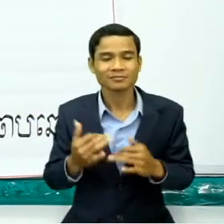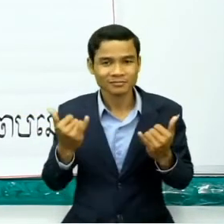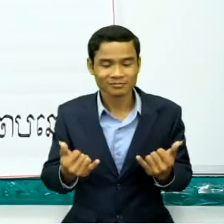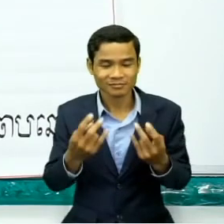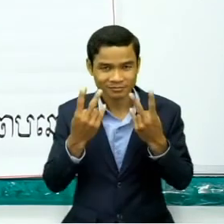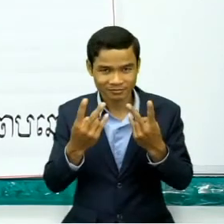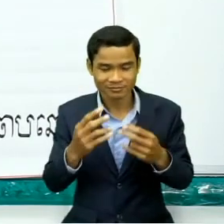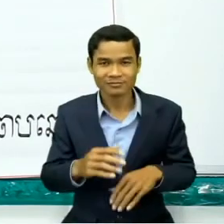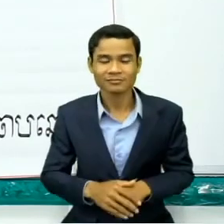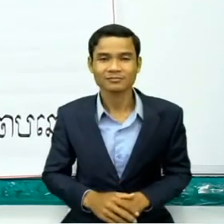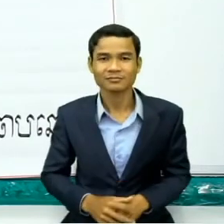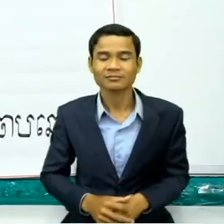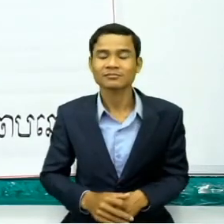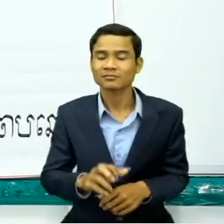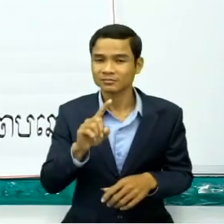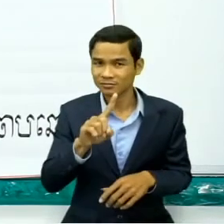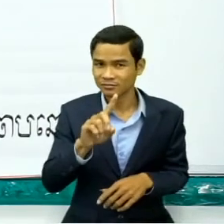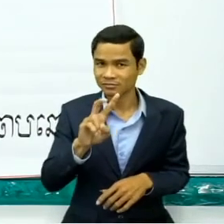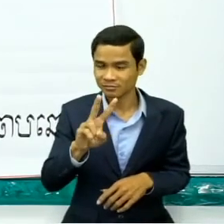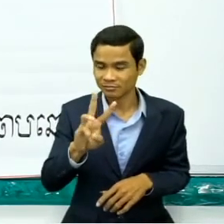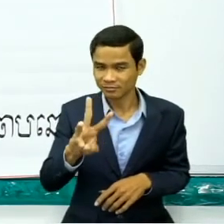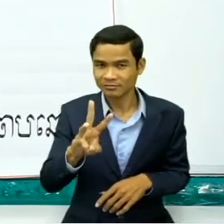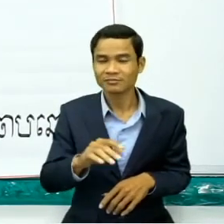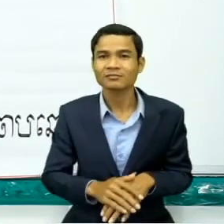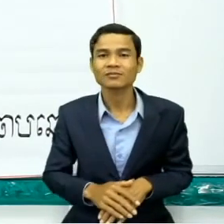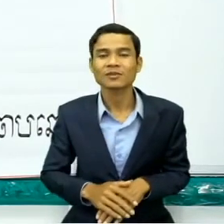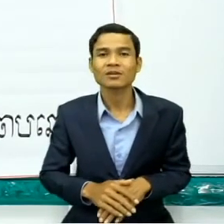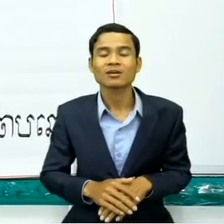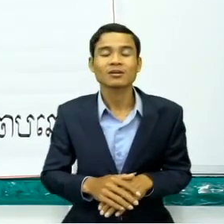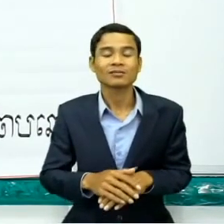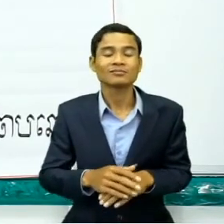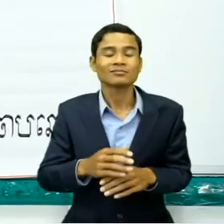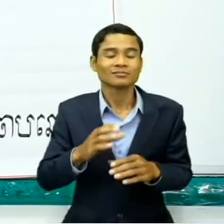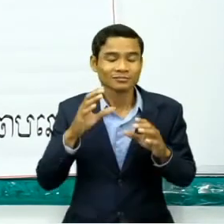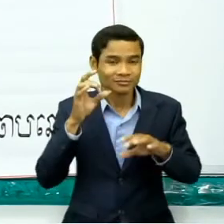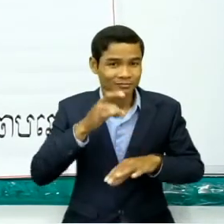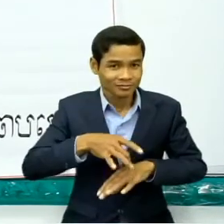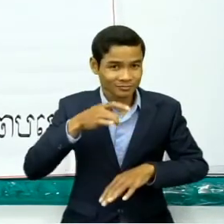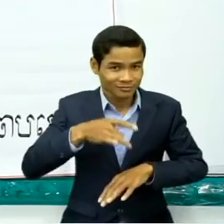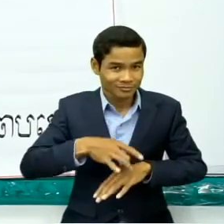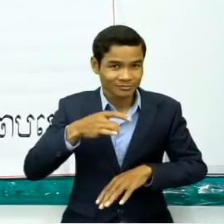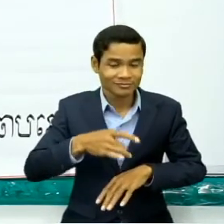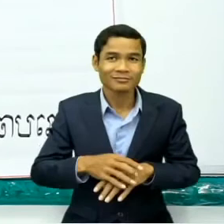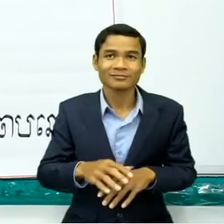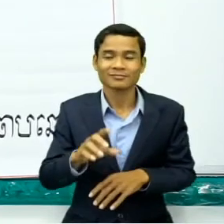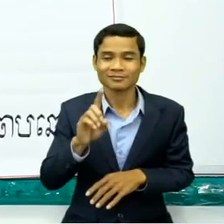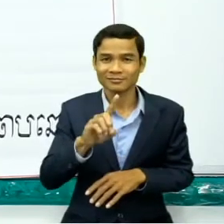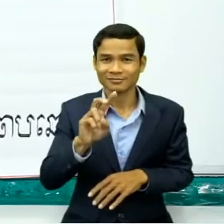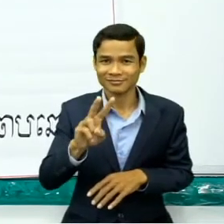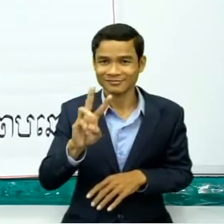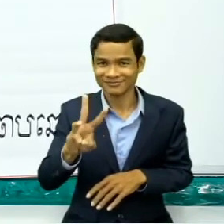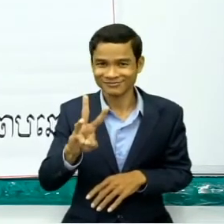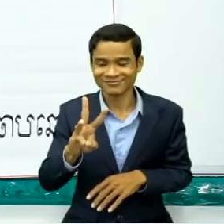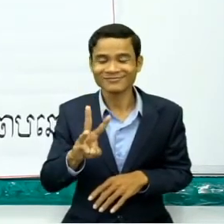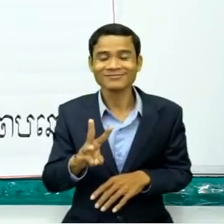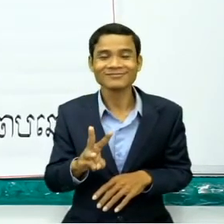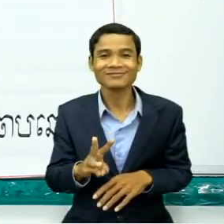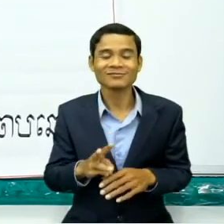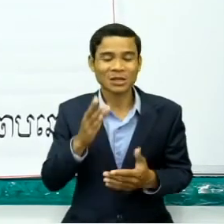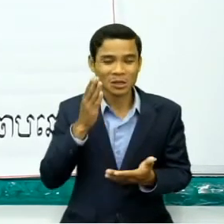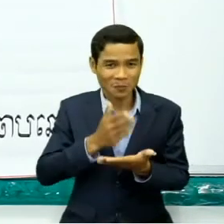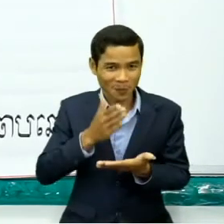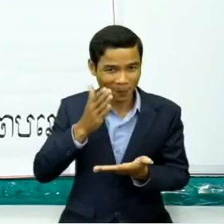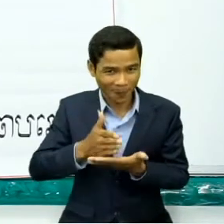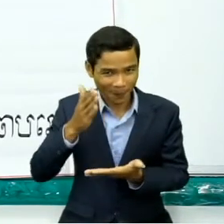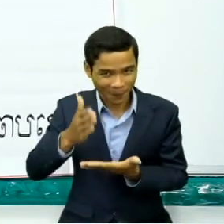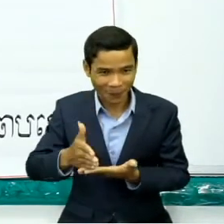ná. Muối, tí, bầy. Ơn lắc, ơn lắc. Mối, tí, bầy. Pố,